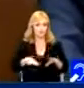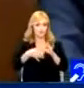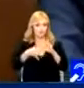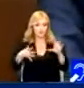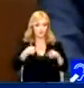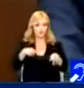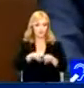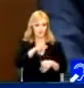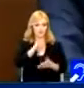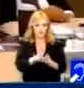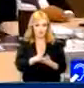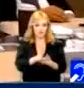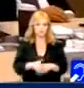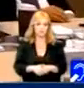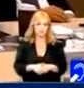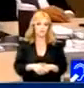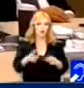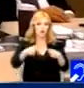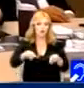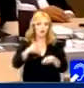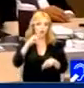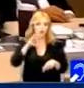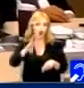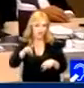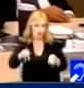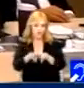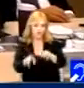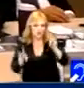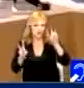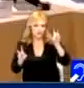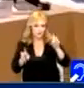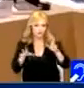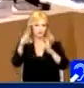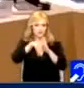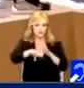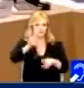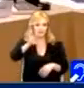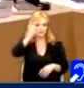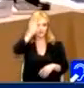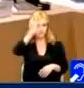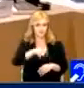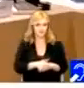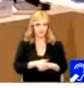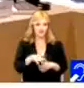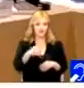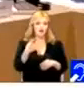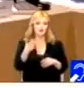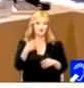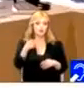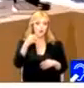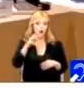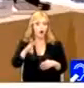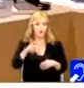миру и стабильности в нашем регионе. Guam este o inițiativă regională din 4 state. Denumirea ei provine de la inițialele